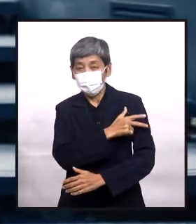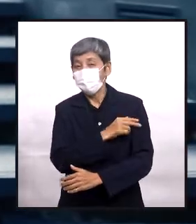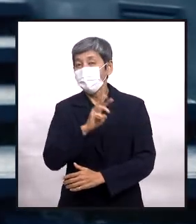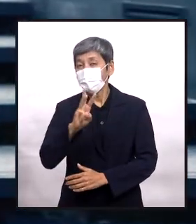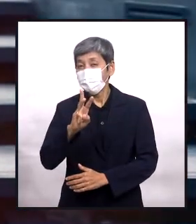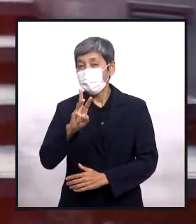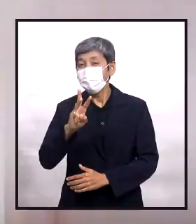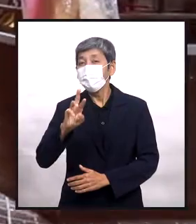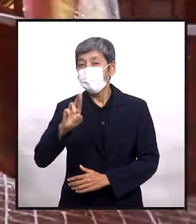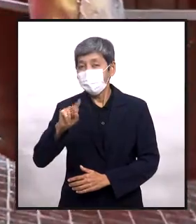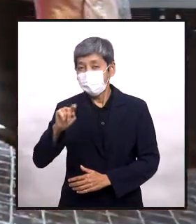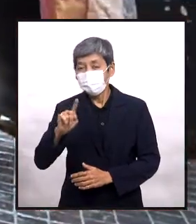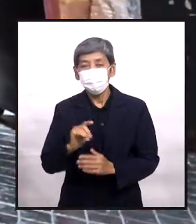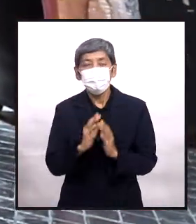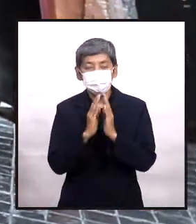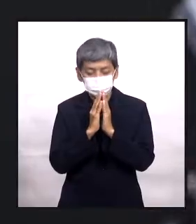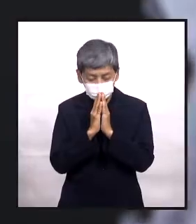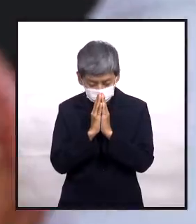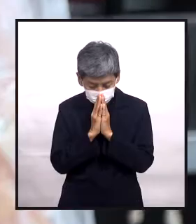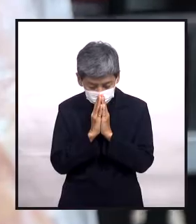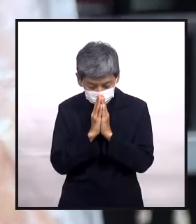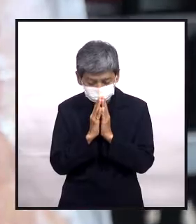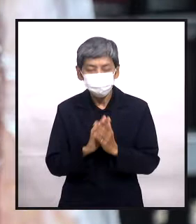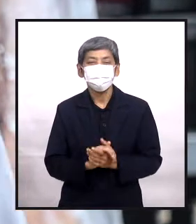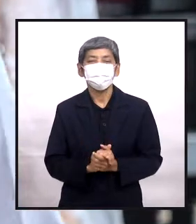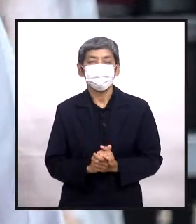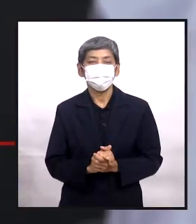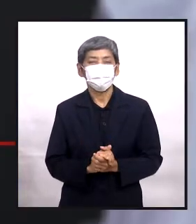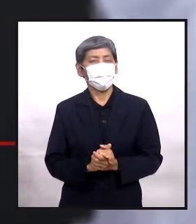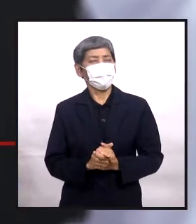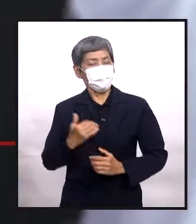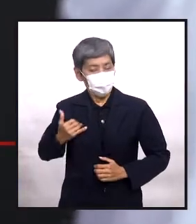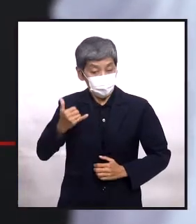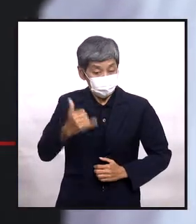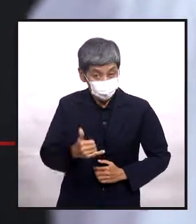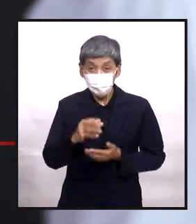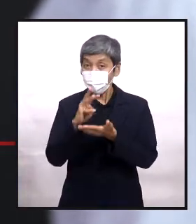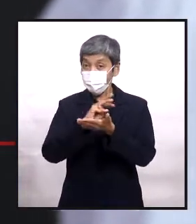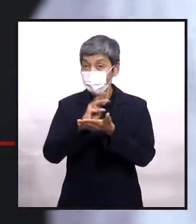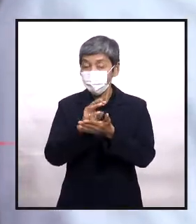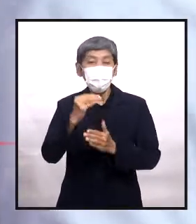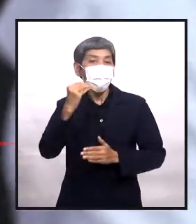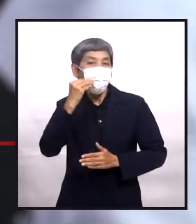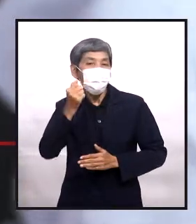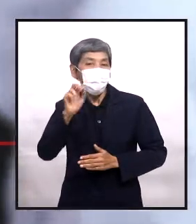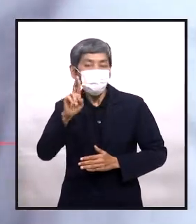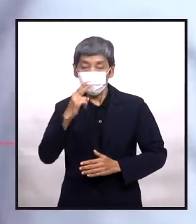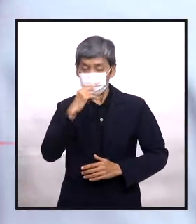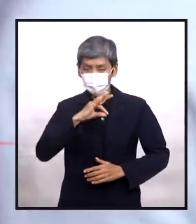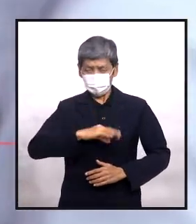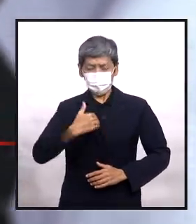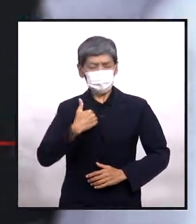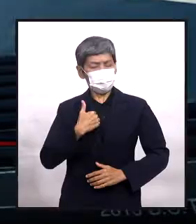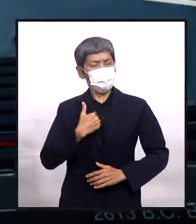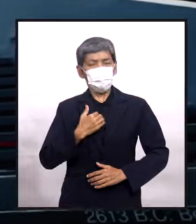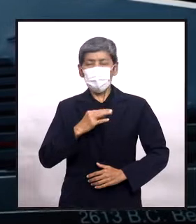นประภากันค่ะสวัสดีค่ะคุณไม ค์สวัสดีครับคุณอุ๋ย โอ้อุ๋ยเข้ามาในพื้นที่มูลนิธิบ้านอารีเนี่ยมีความรู้สึกว่